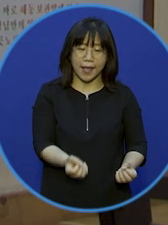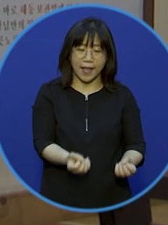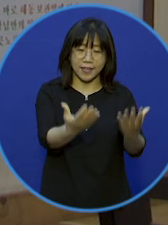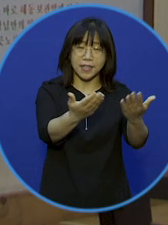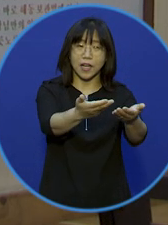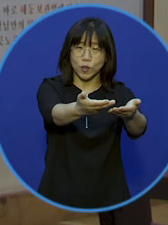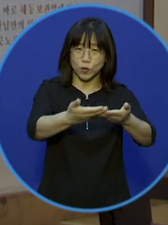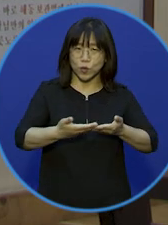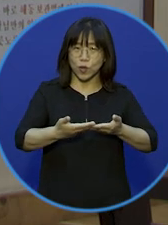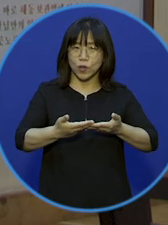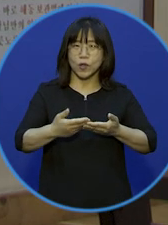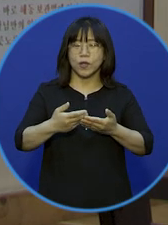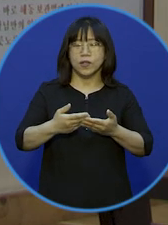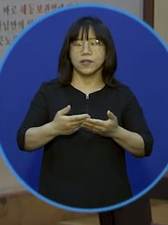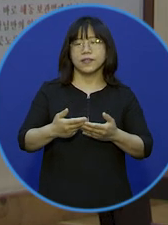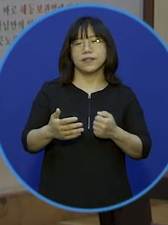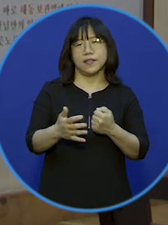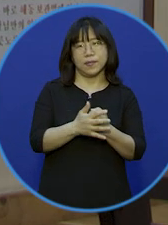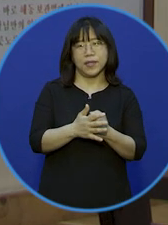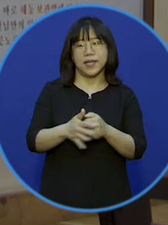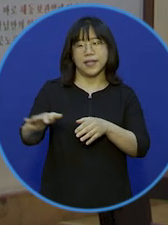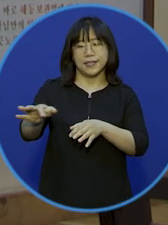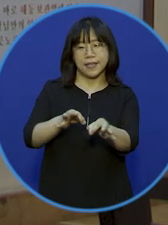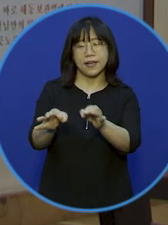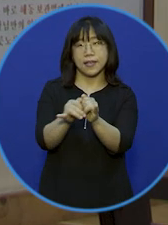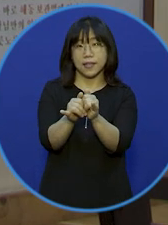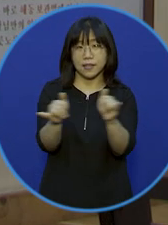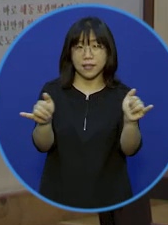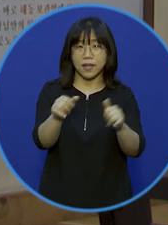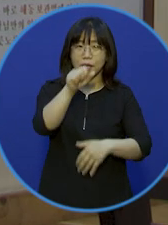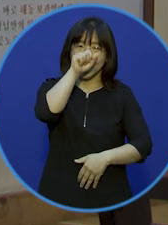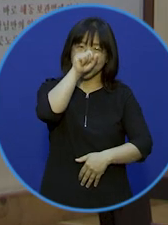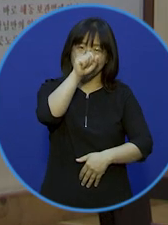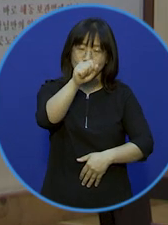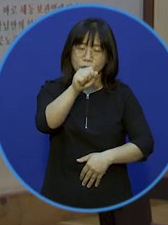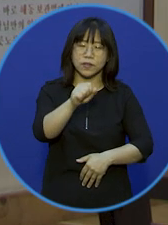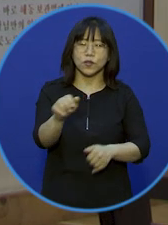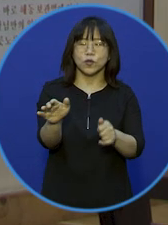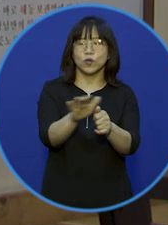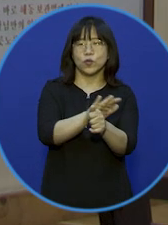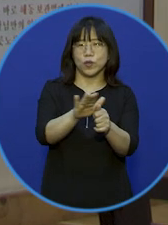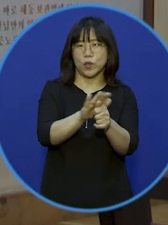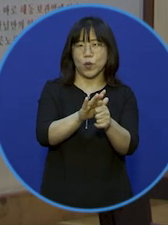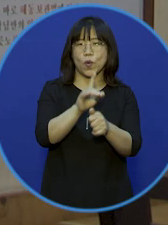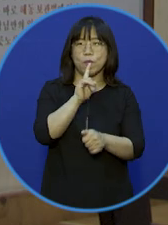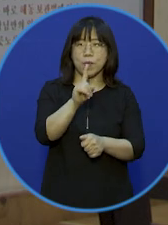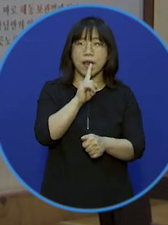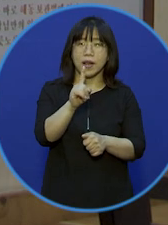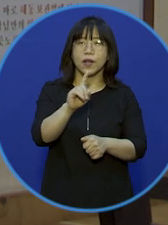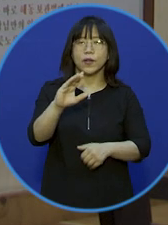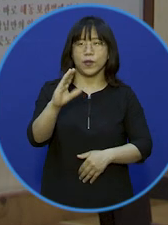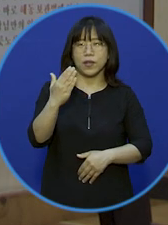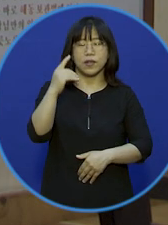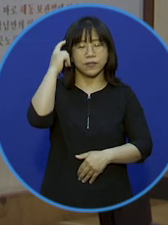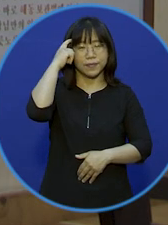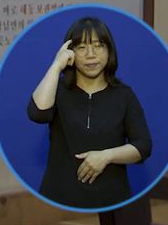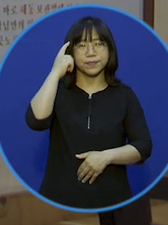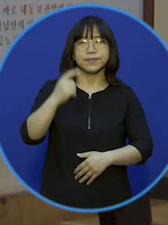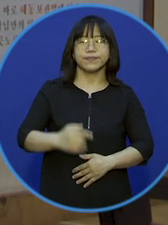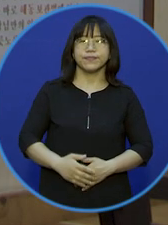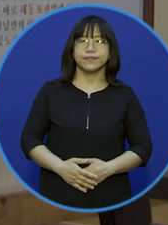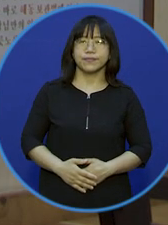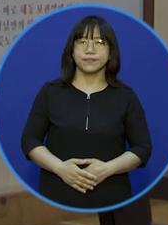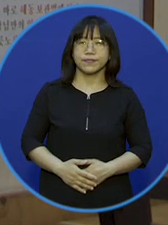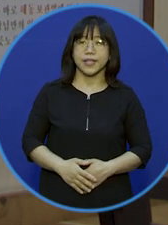그래도 우리한테 이렇게 해서 좋은 소식이 들려서 상인들한테는 그래도 조그마한 위안이 될 수 있는 좋은 소식이